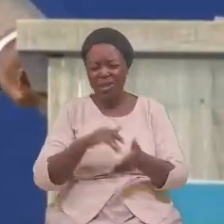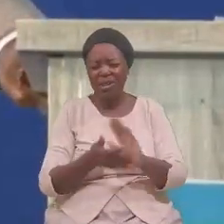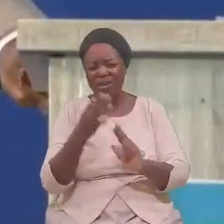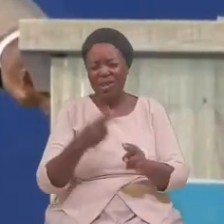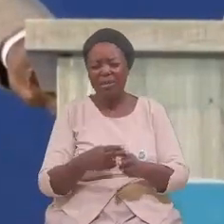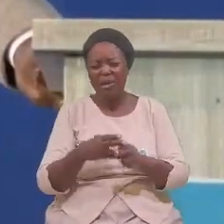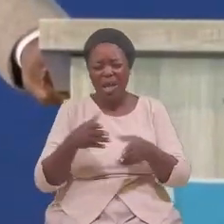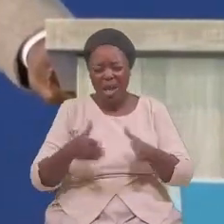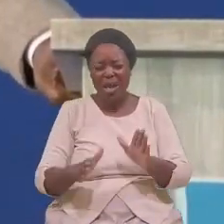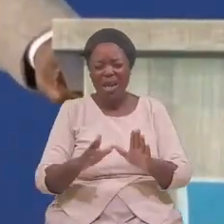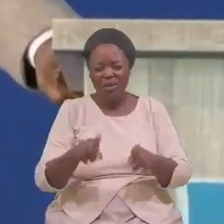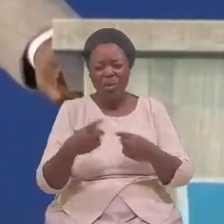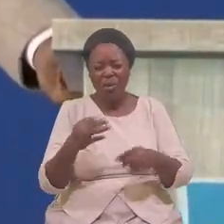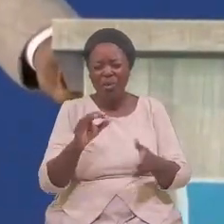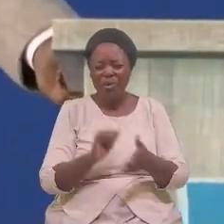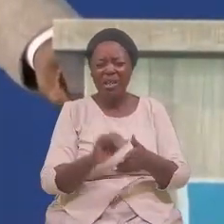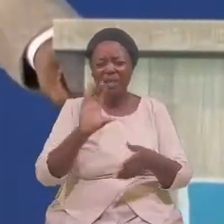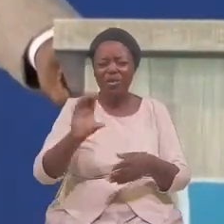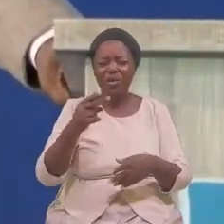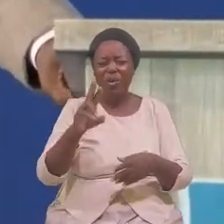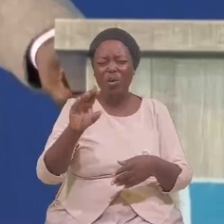Laissez tomber les béquilles.